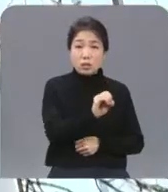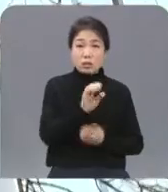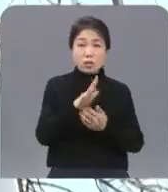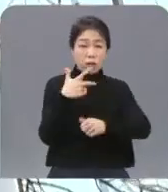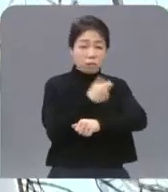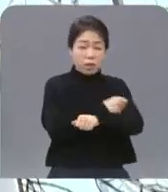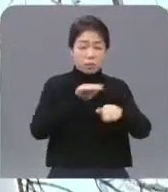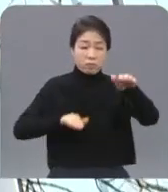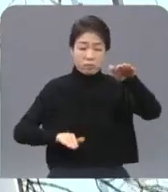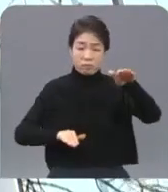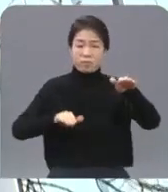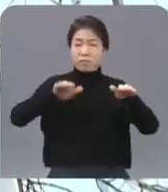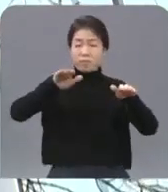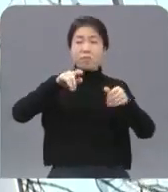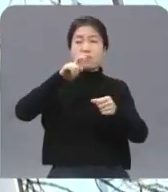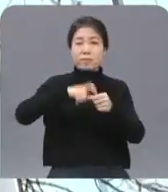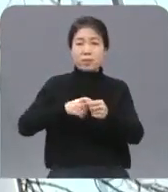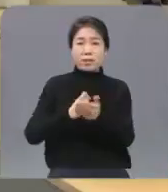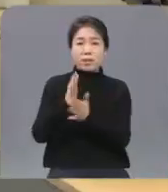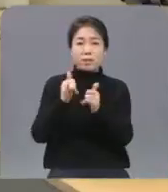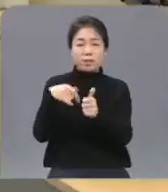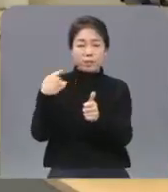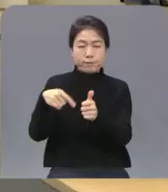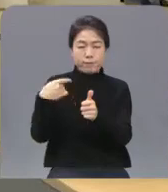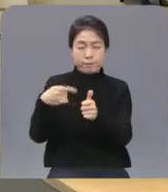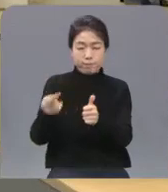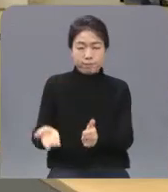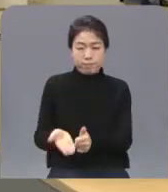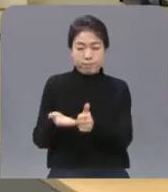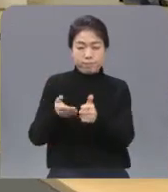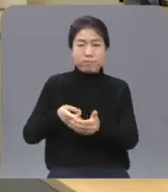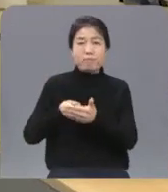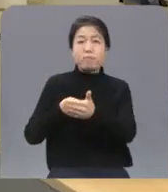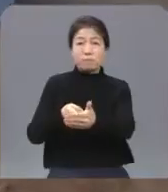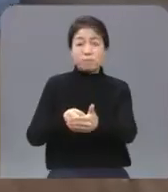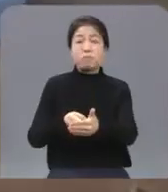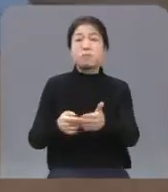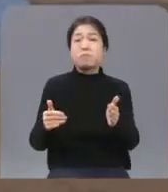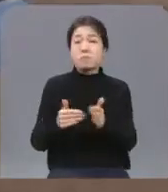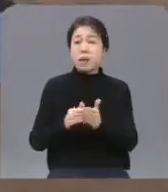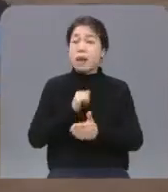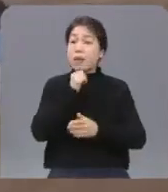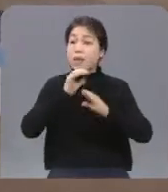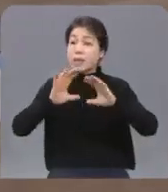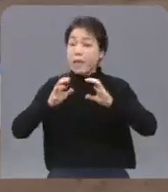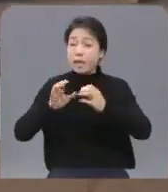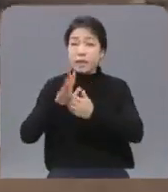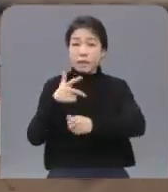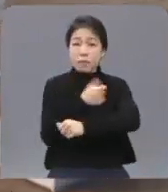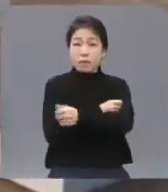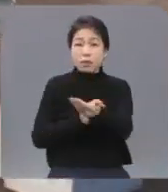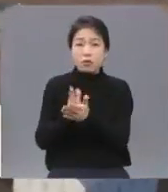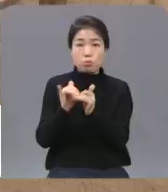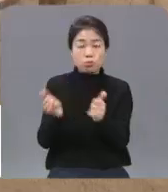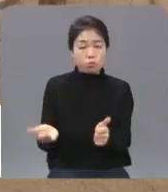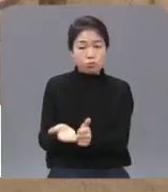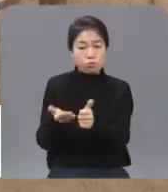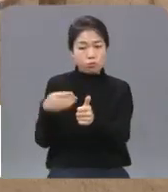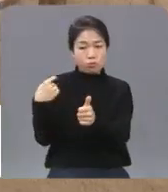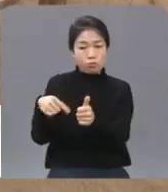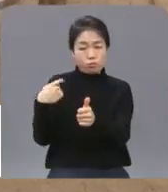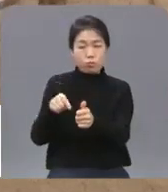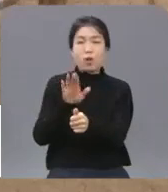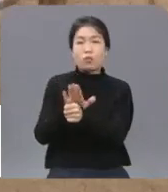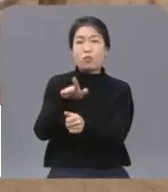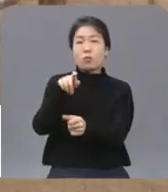백신 불평등 완화를 위해 전문인력 양성을 추진해 왔습니다 저소득 국가에서도 백신 전문인력을 양성할 수 있도록